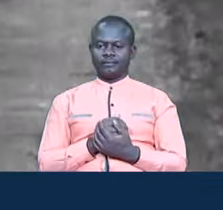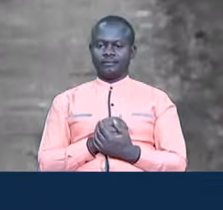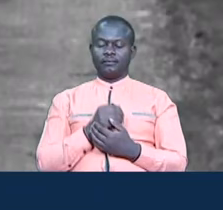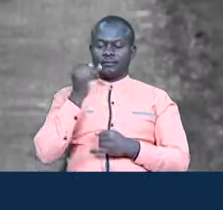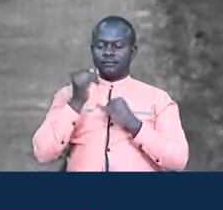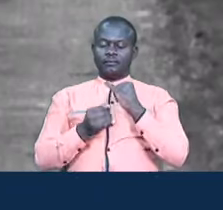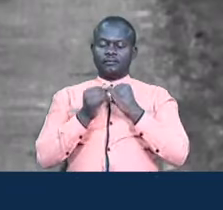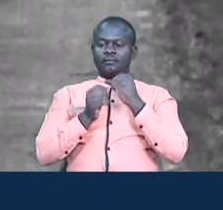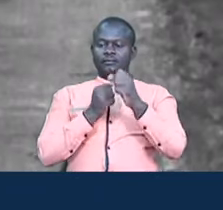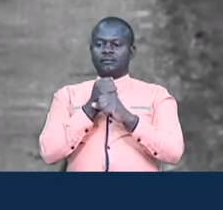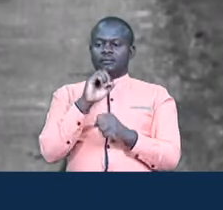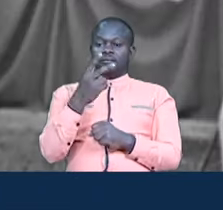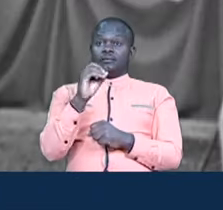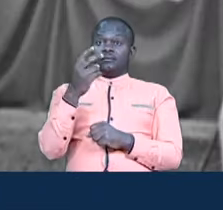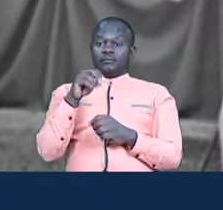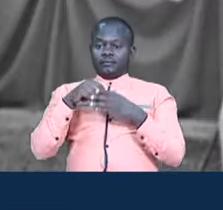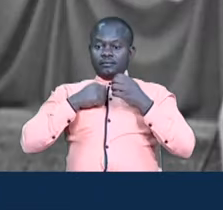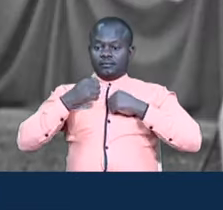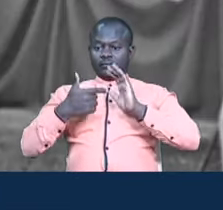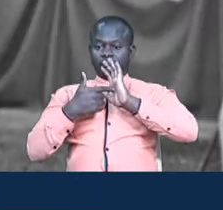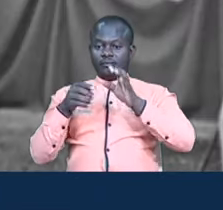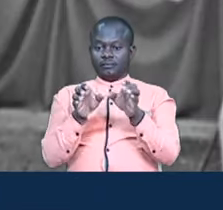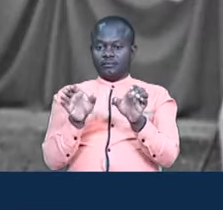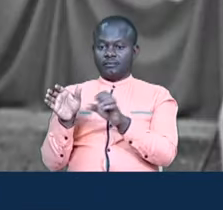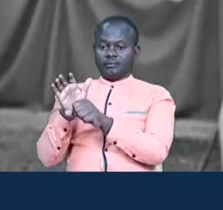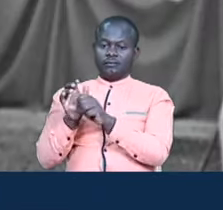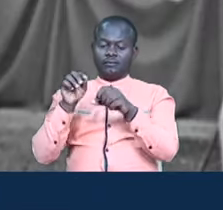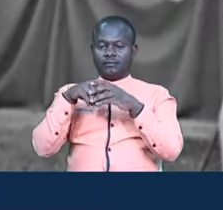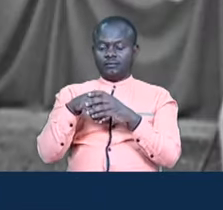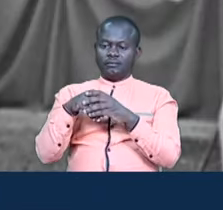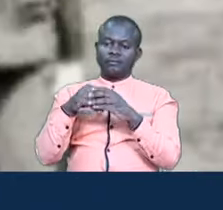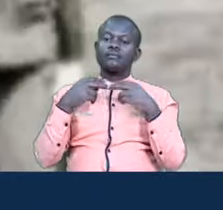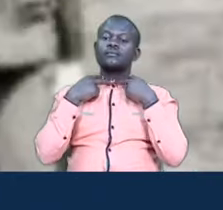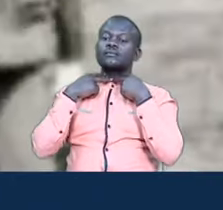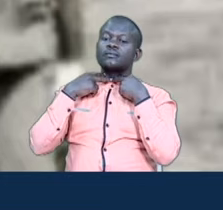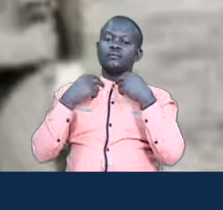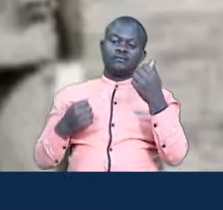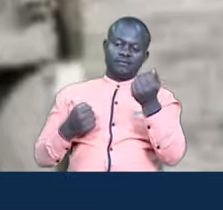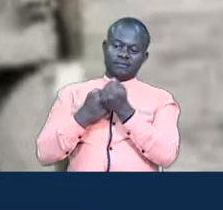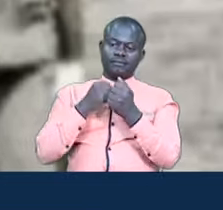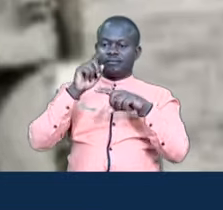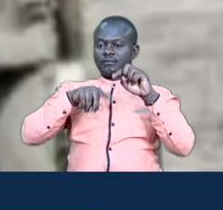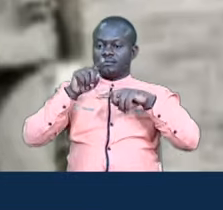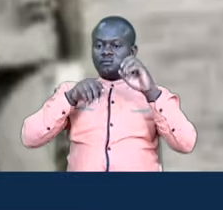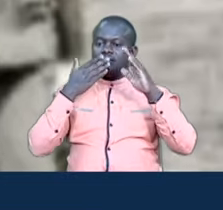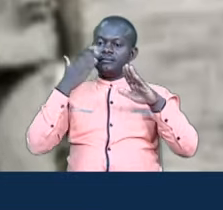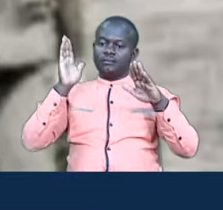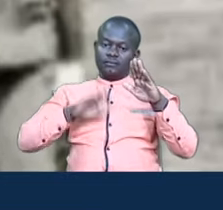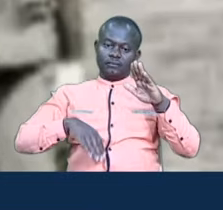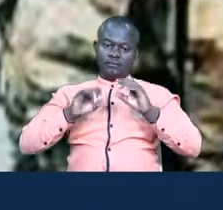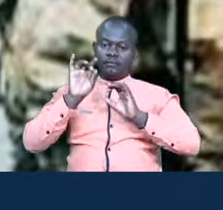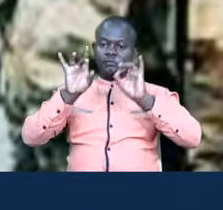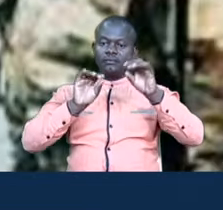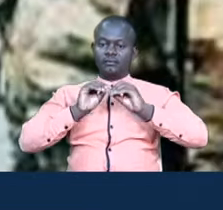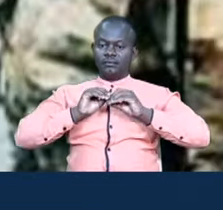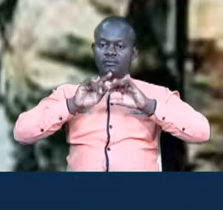Impera z'ikinyejana cya makumyabiri mu Rwanda zaranzwe n'amacakubiri yazanywe n'abakoloni agashyigikirwa n'abanyapolitike babi bakwije